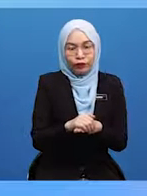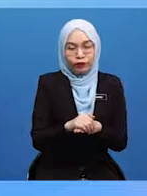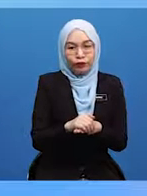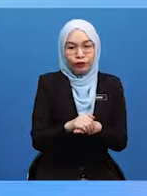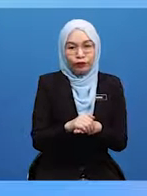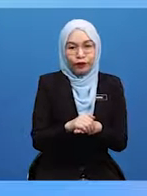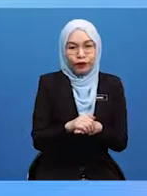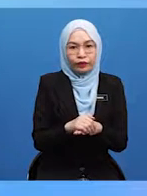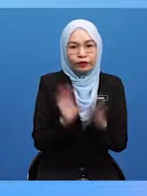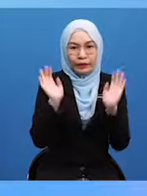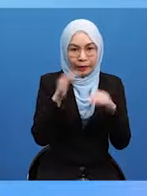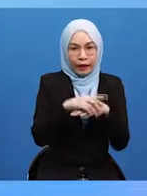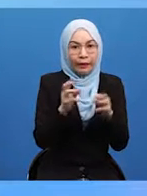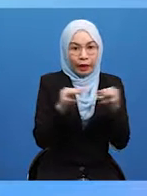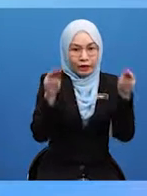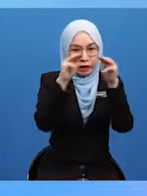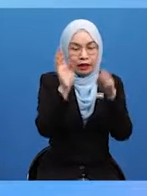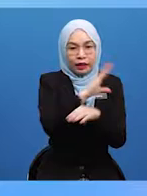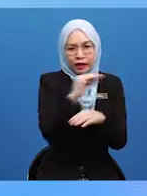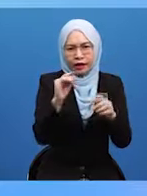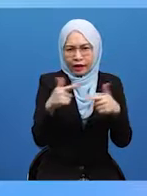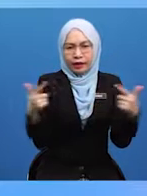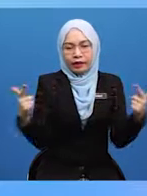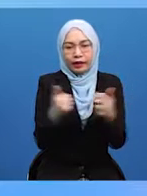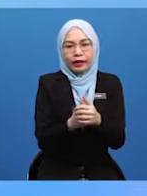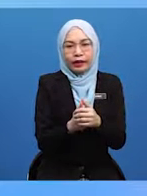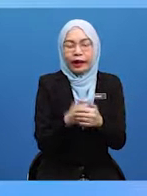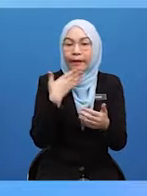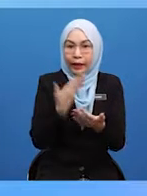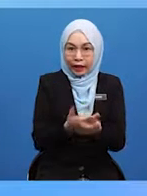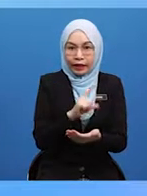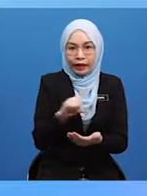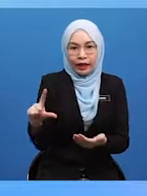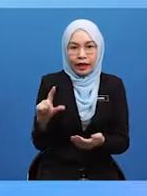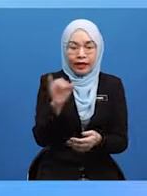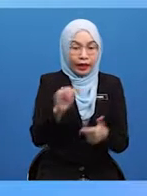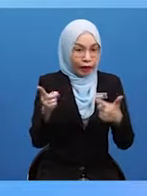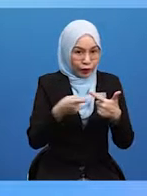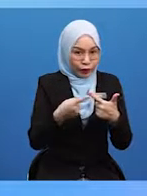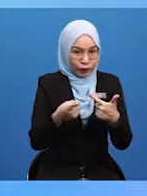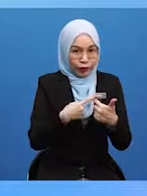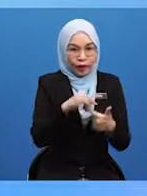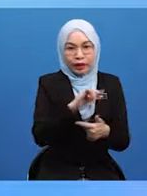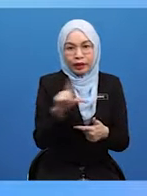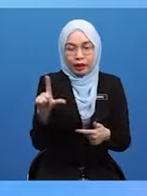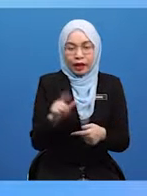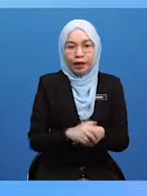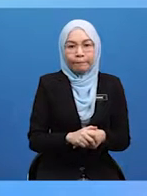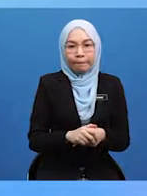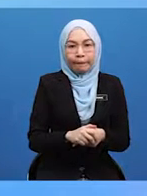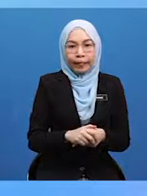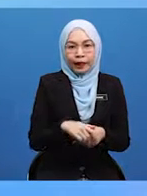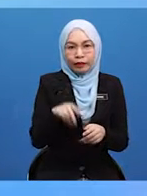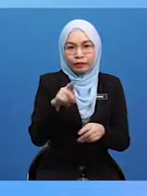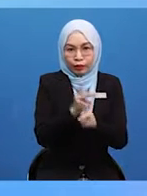tersebut. Baiklah murid-murid, pola pertempatan yang kedua adalah pola